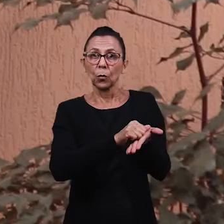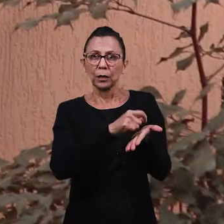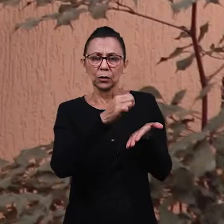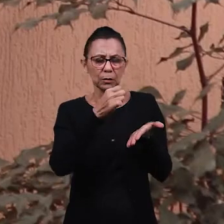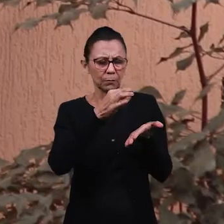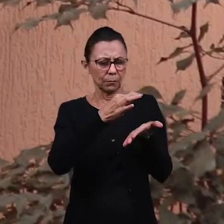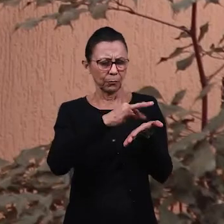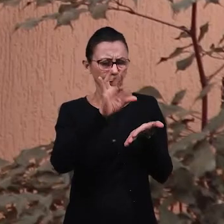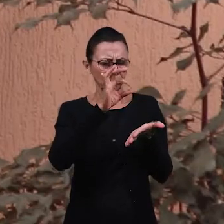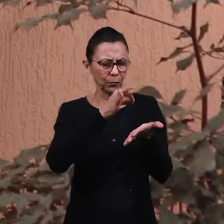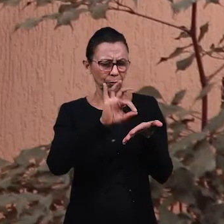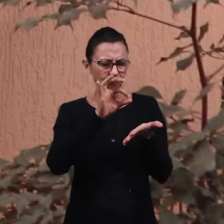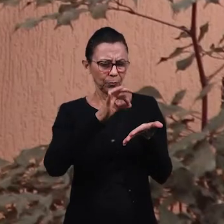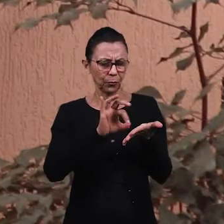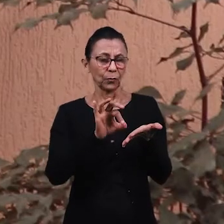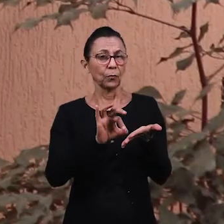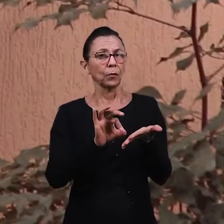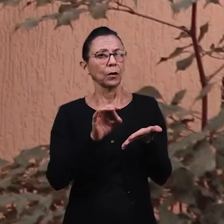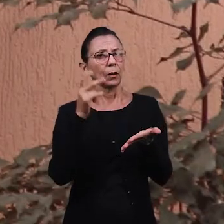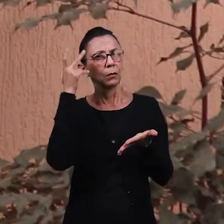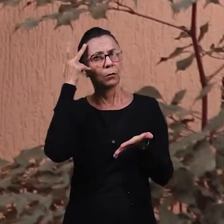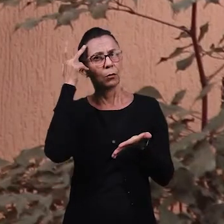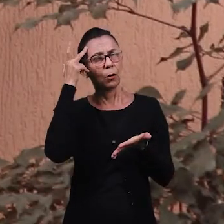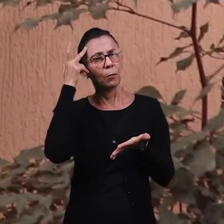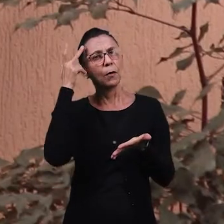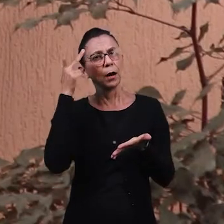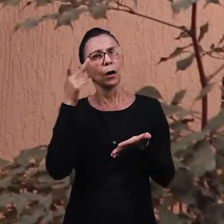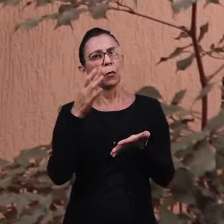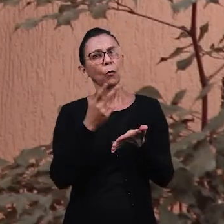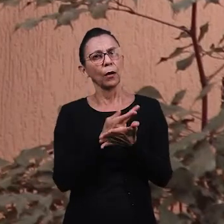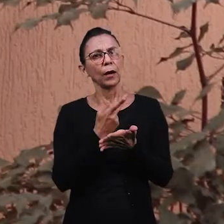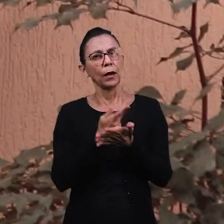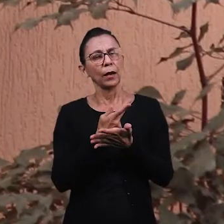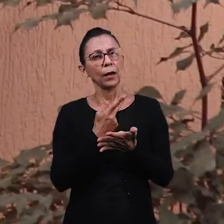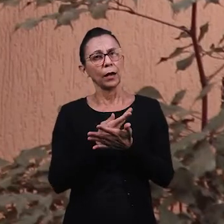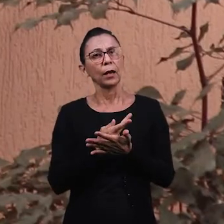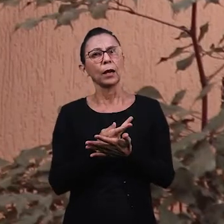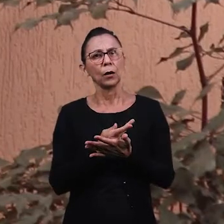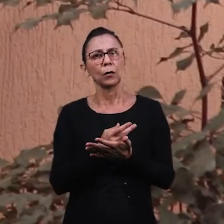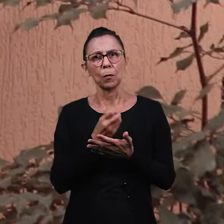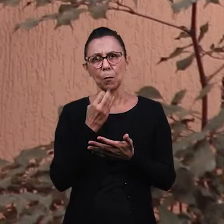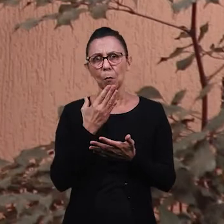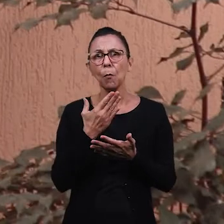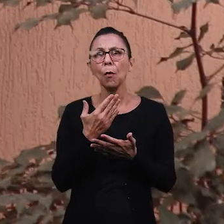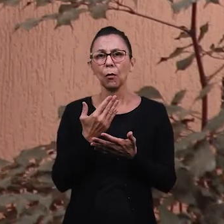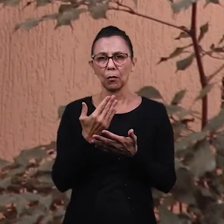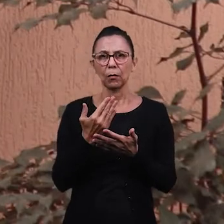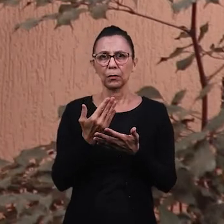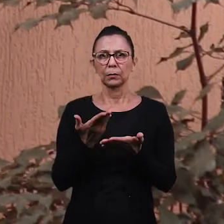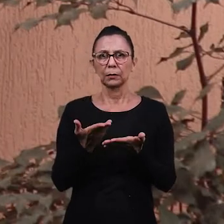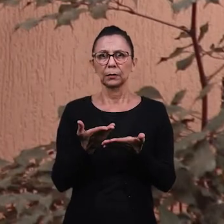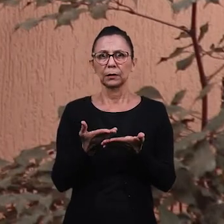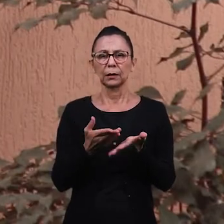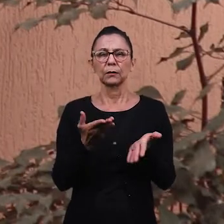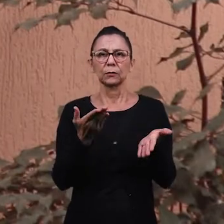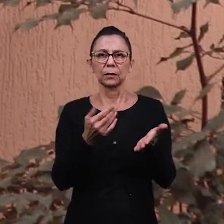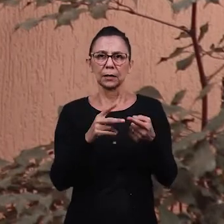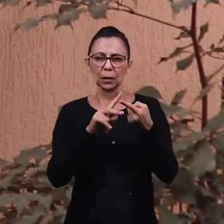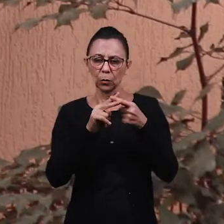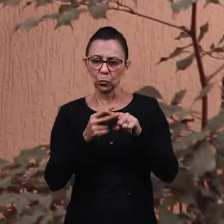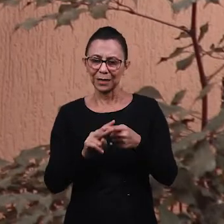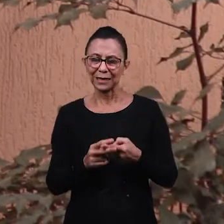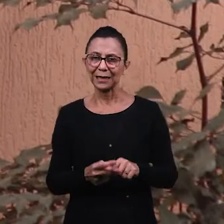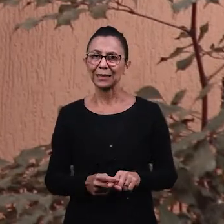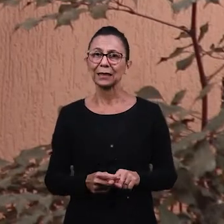Attention au moment de corriger l'orthographie parce que cela peut avoir des problèmes. Et nous devons savoir comment